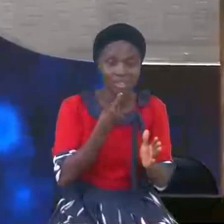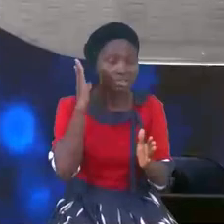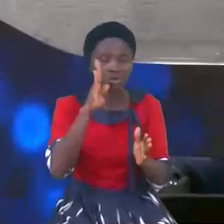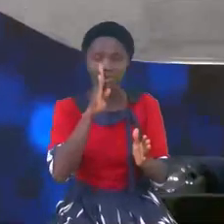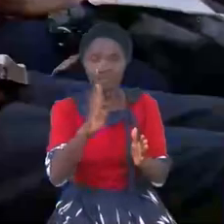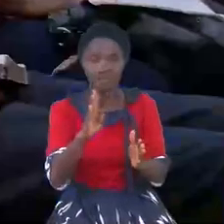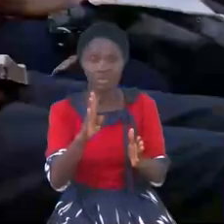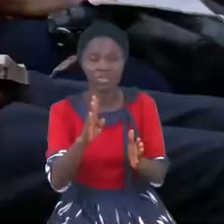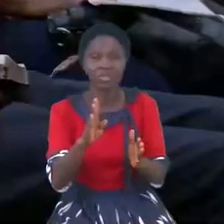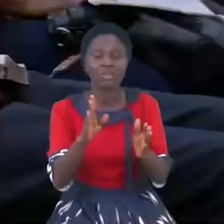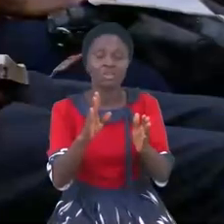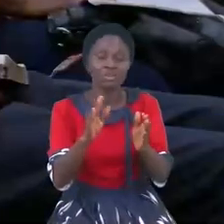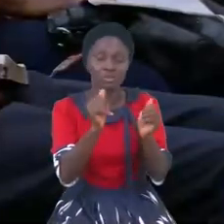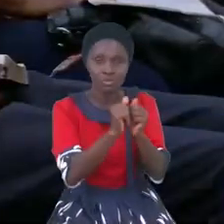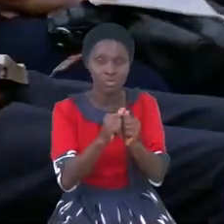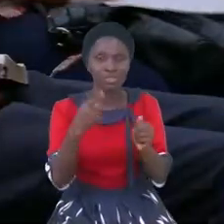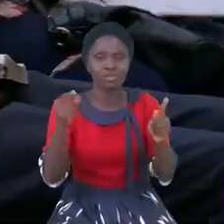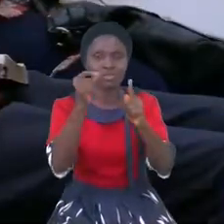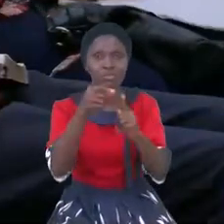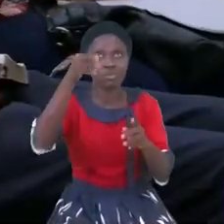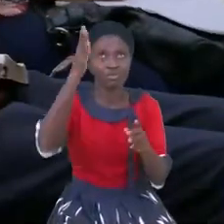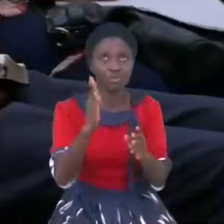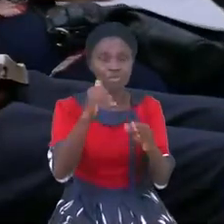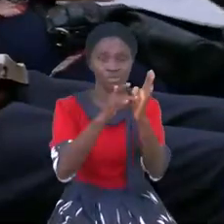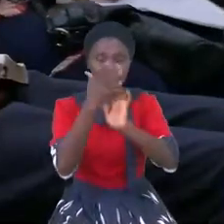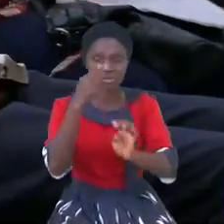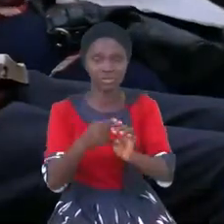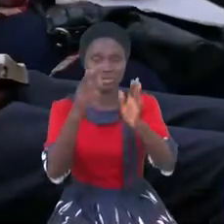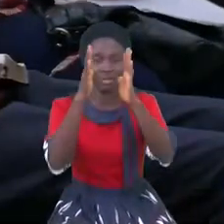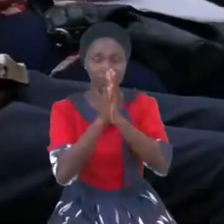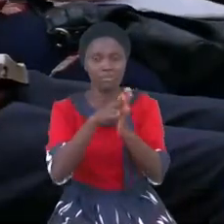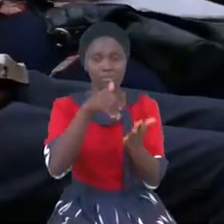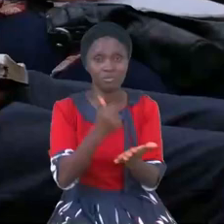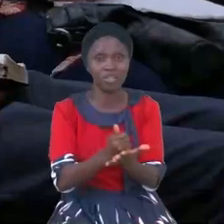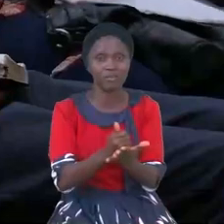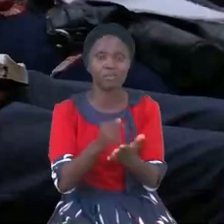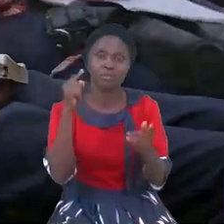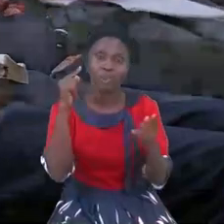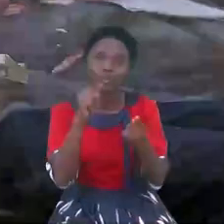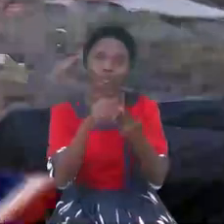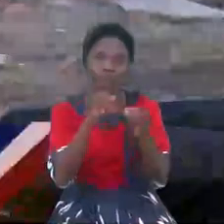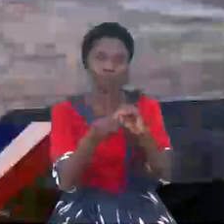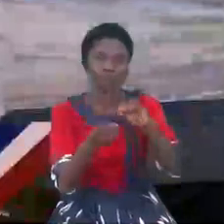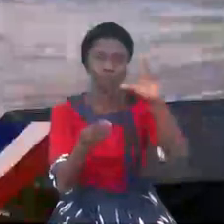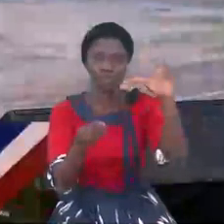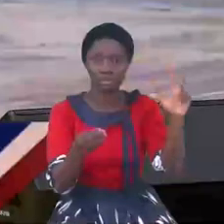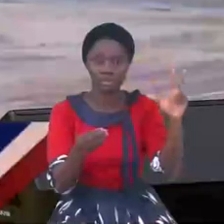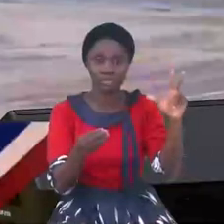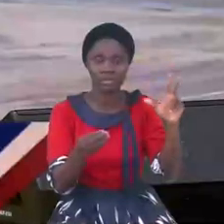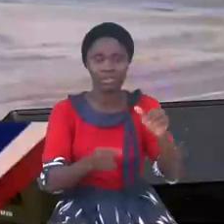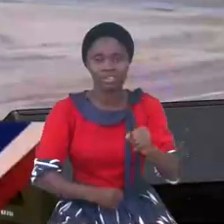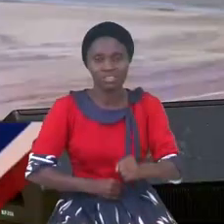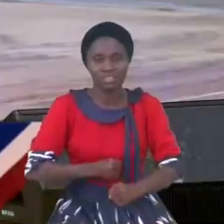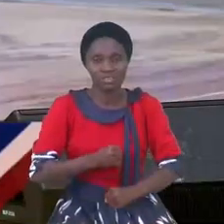nom de Jésus-Christ. Allons au troisième point. Troisième point. Les